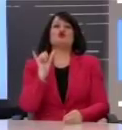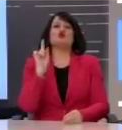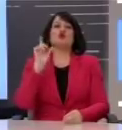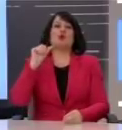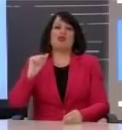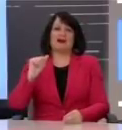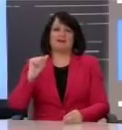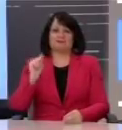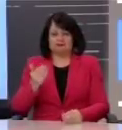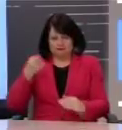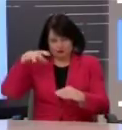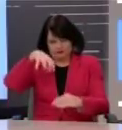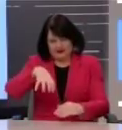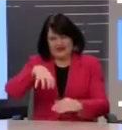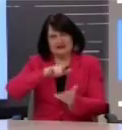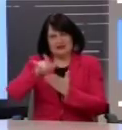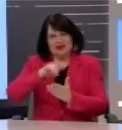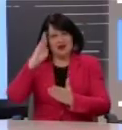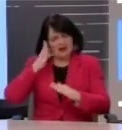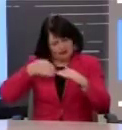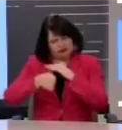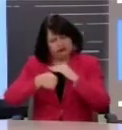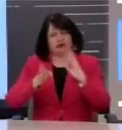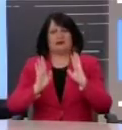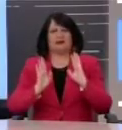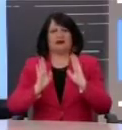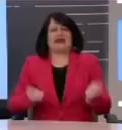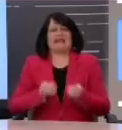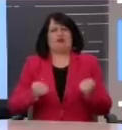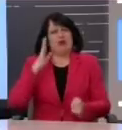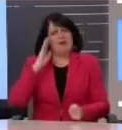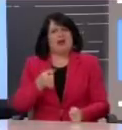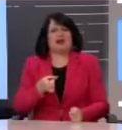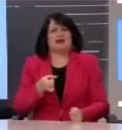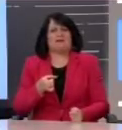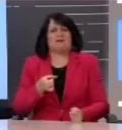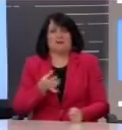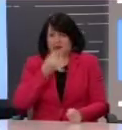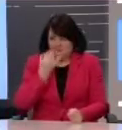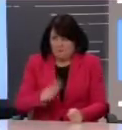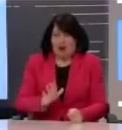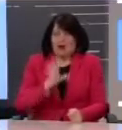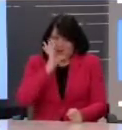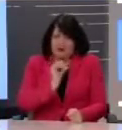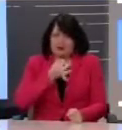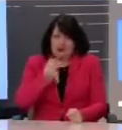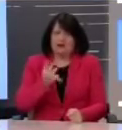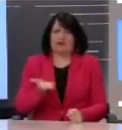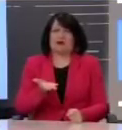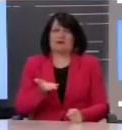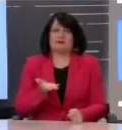διευκολύνσεων που έχει η χώρα μας με τις ΗΠΑ σε ό,τι αφορά τη βάση της Σούδας. Αναφέρθηκα πράγματι